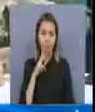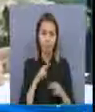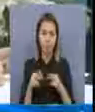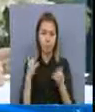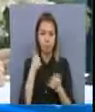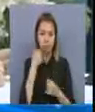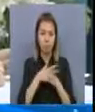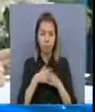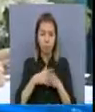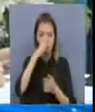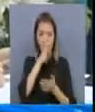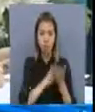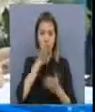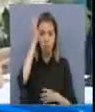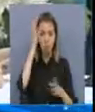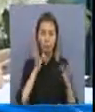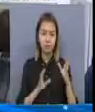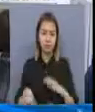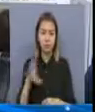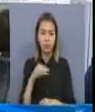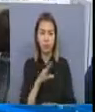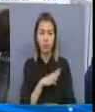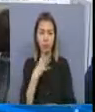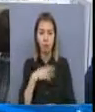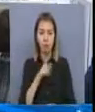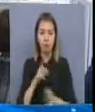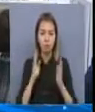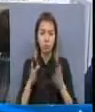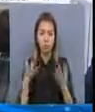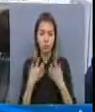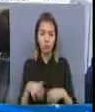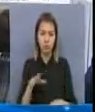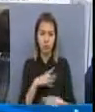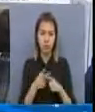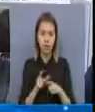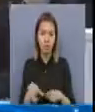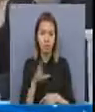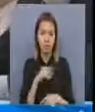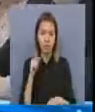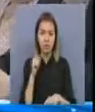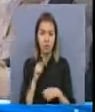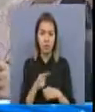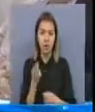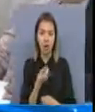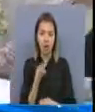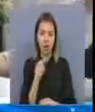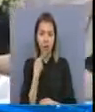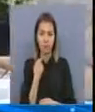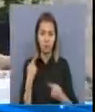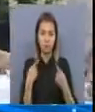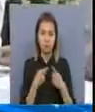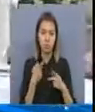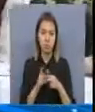қарасы биыл Көкшетау мемлекеттік университеті бойынша 40 адамды ғана құрады. Бұл теңізге тамған тамшы да екендігі анық.